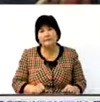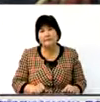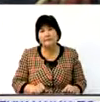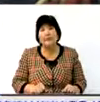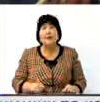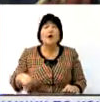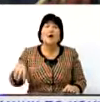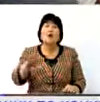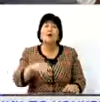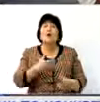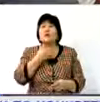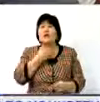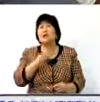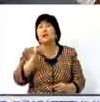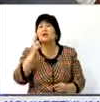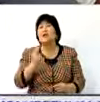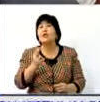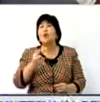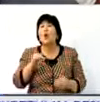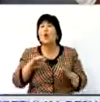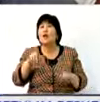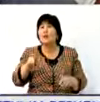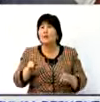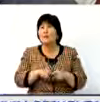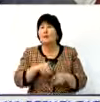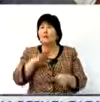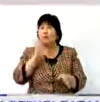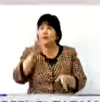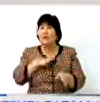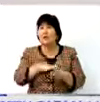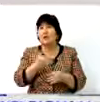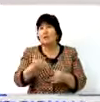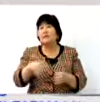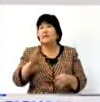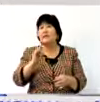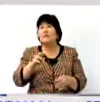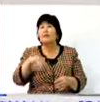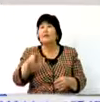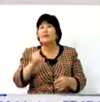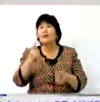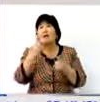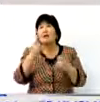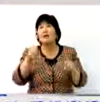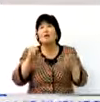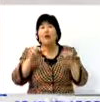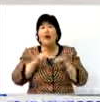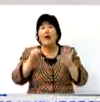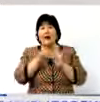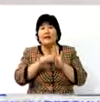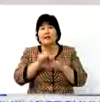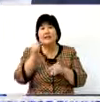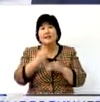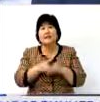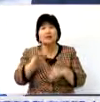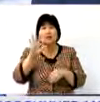В регионе острый дефицит социологов. Ожидается, что пробел будет восполнен. При ТОСР Медиа создан информационно-аналитический центр. Здесь